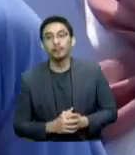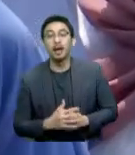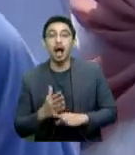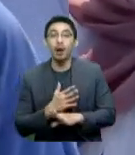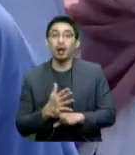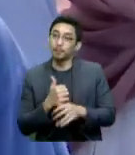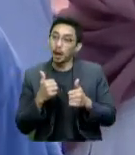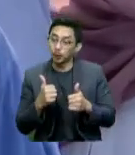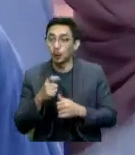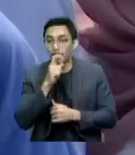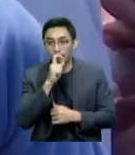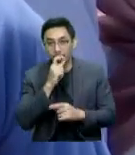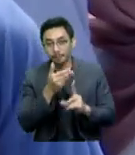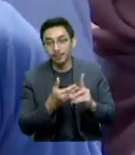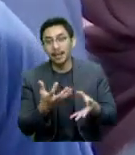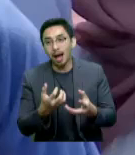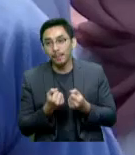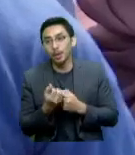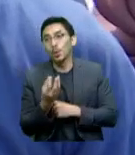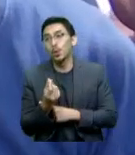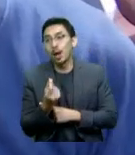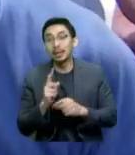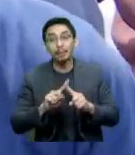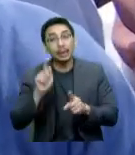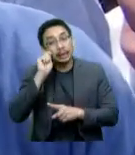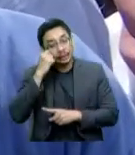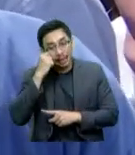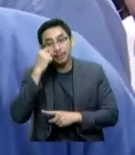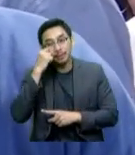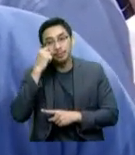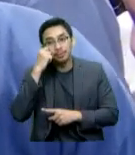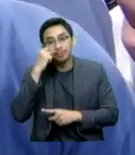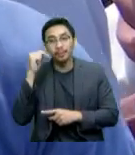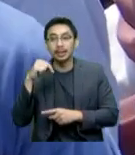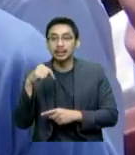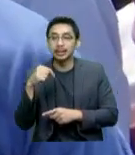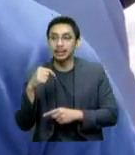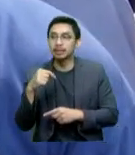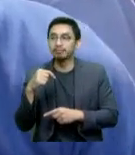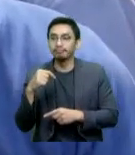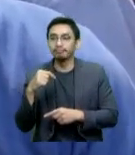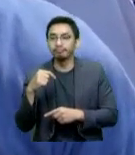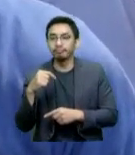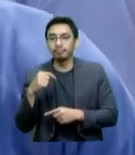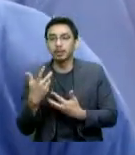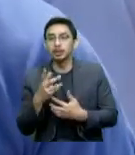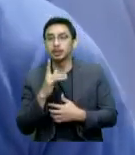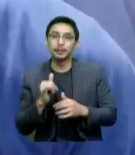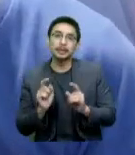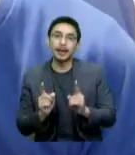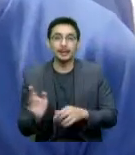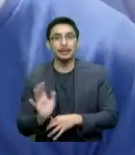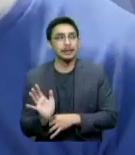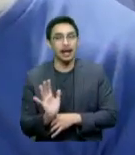Sarkini, dapat rezeki. Tapi ingat, rezeki itu bukan berarti kemudian nanti jadi santai.